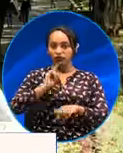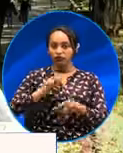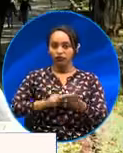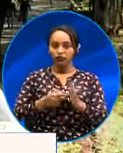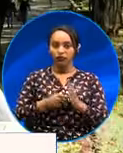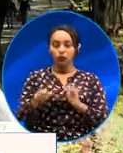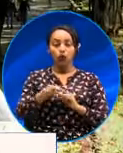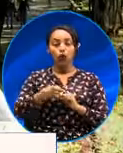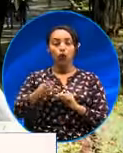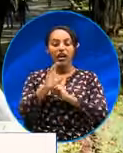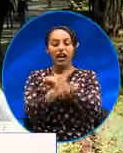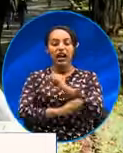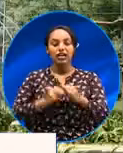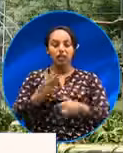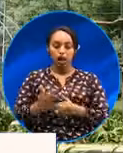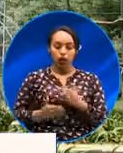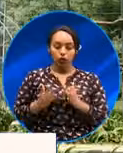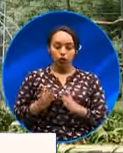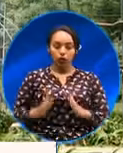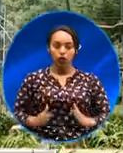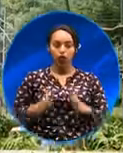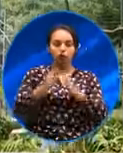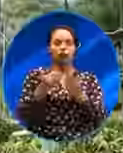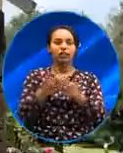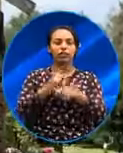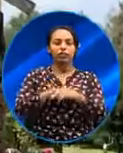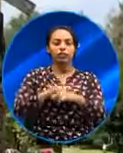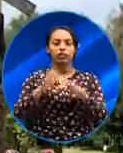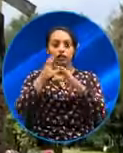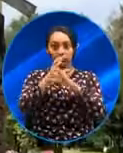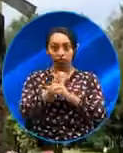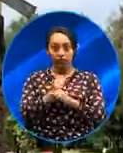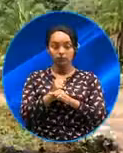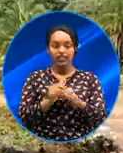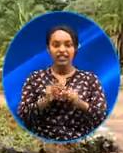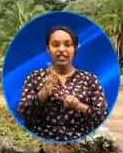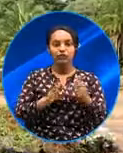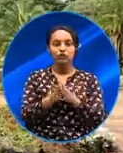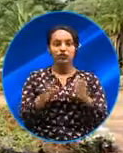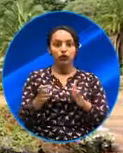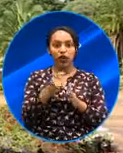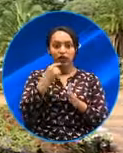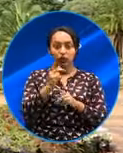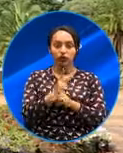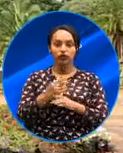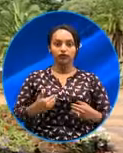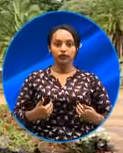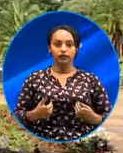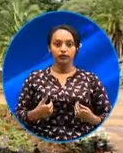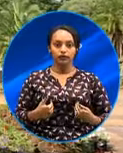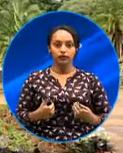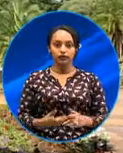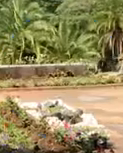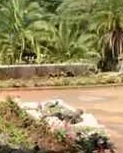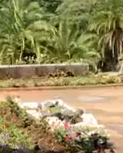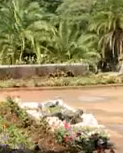ነው። የሁለቱ የሀገር ባለውለታዎች ሐውልት በቅርብ ቀን ተመርቆ ለሕዝብ ክፍት ይሆናል ተብሎ ይጠበቃል።